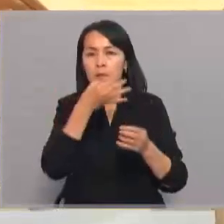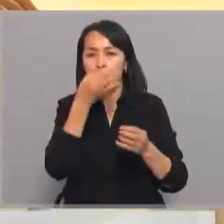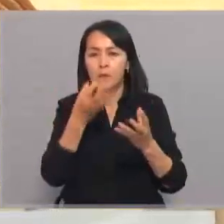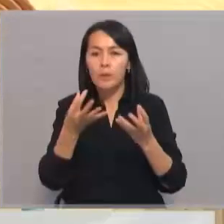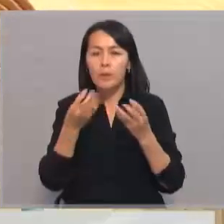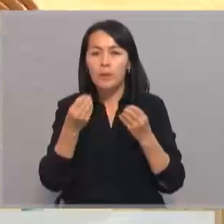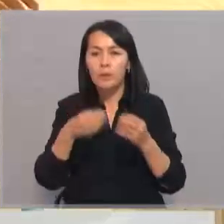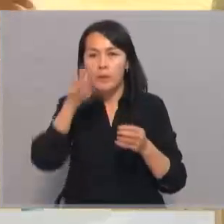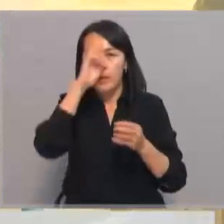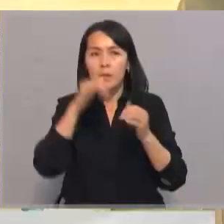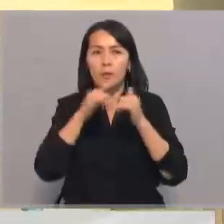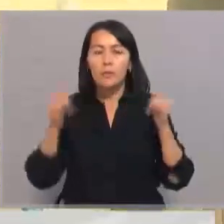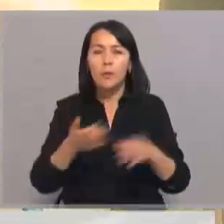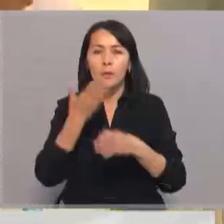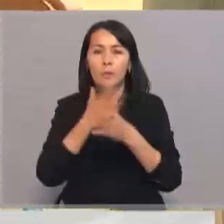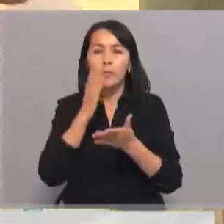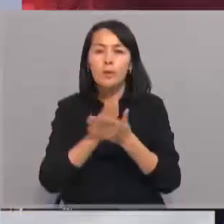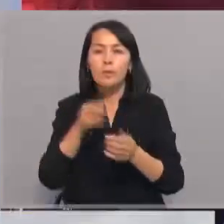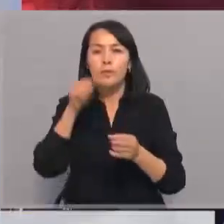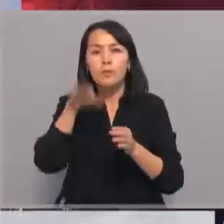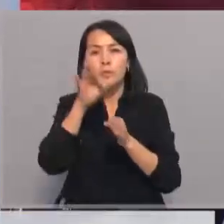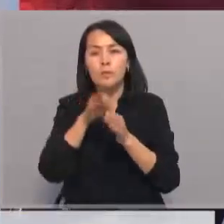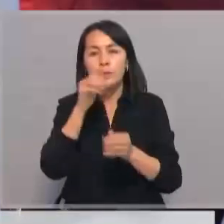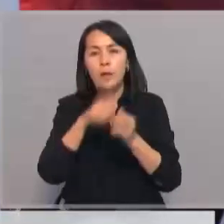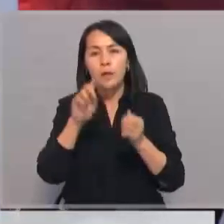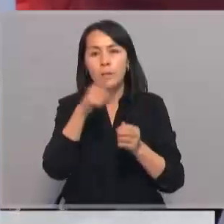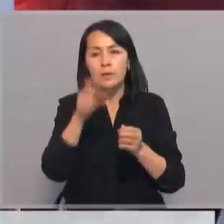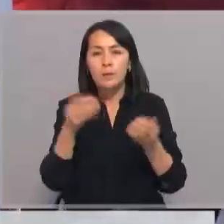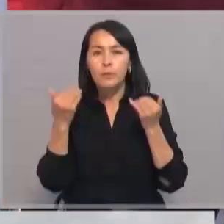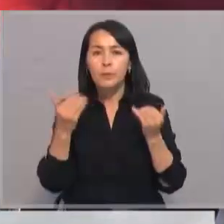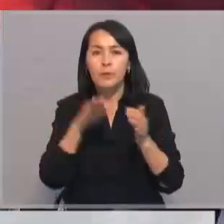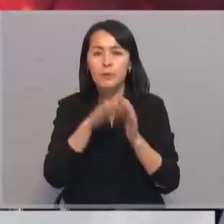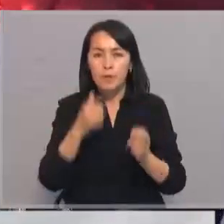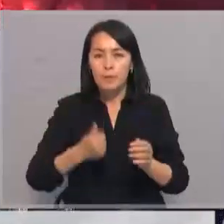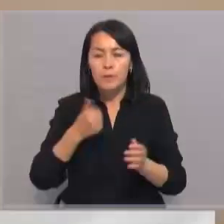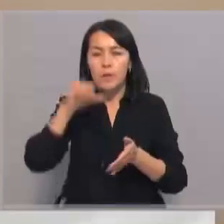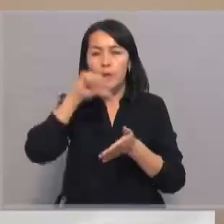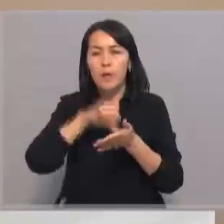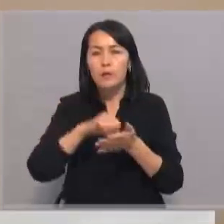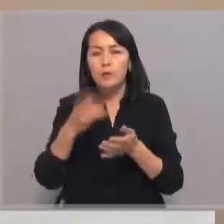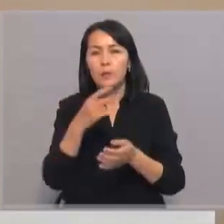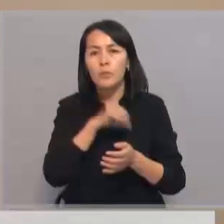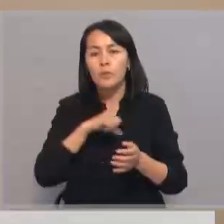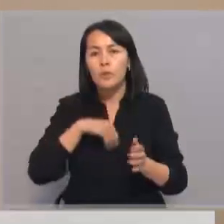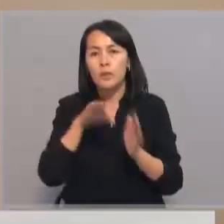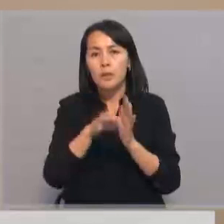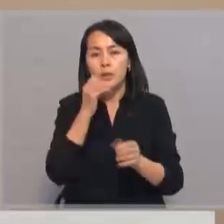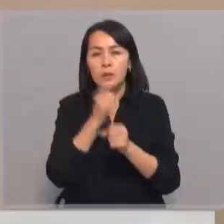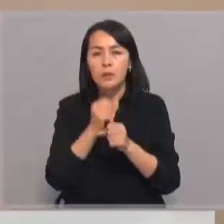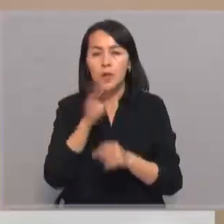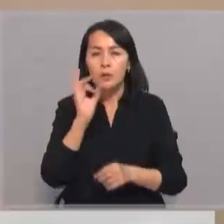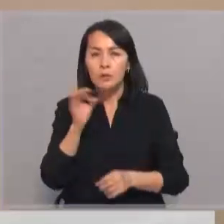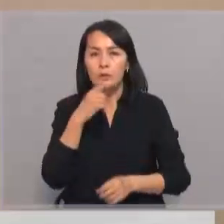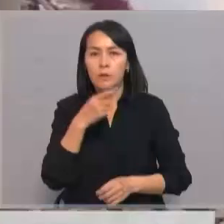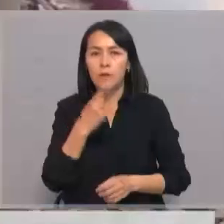отыру арқылы ел дамуына серпін береді. Сол себепті әрбір азамат бүгінгі сайлауға белсенді түрде қатысып, өз таңдауын жасаған жөн